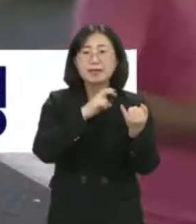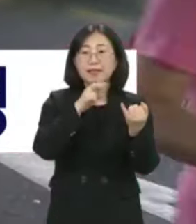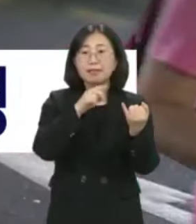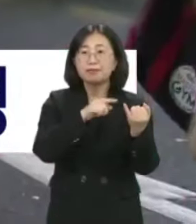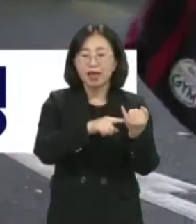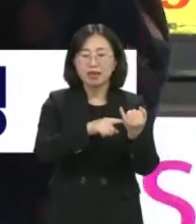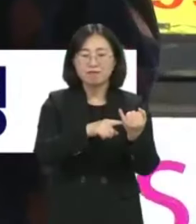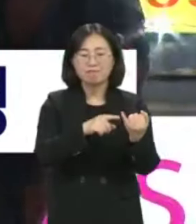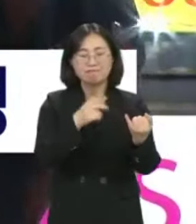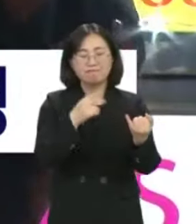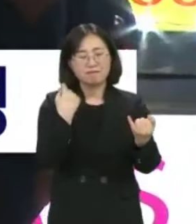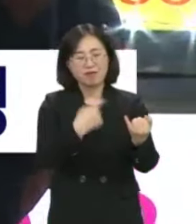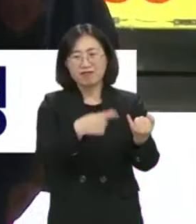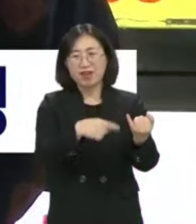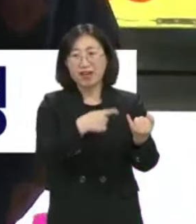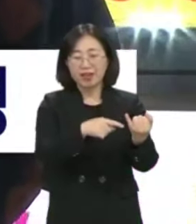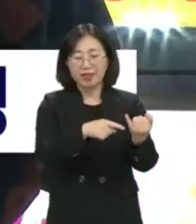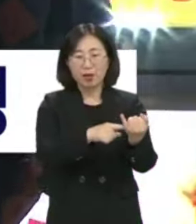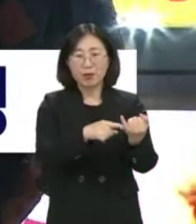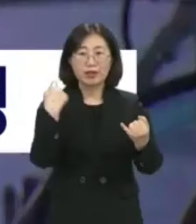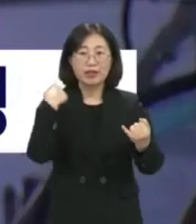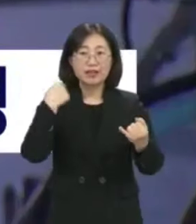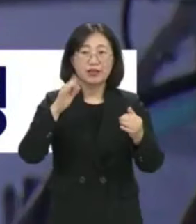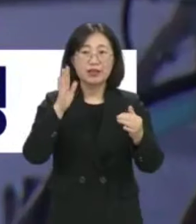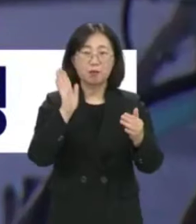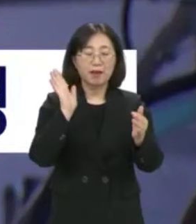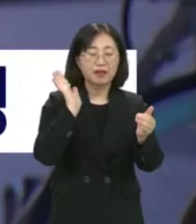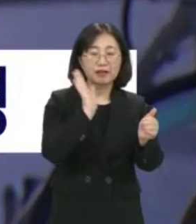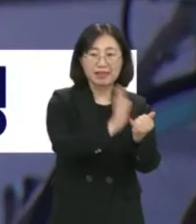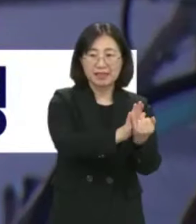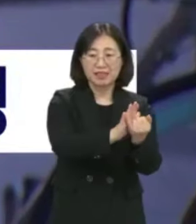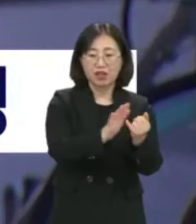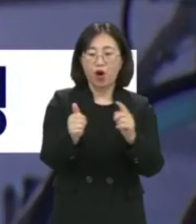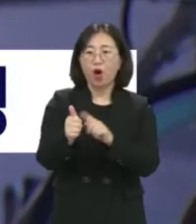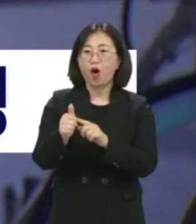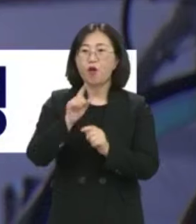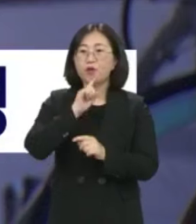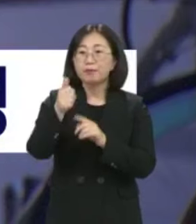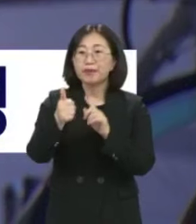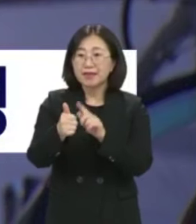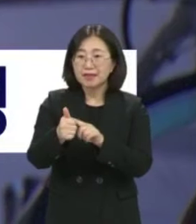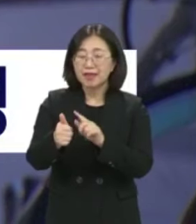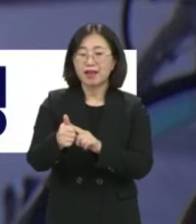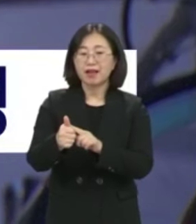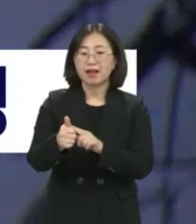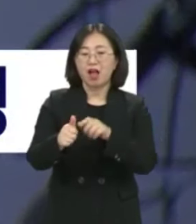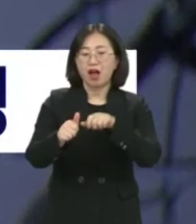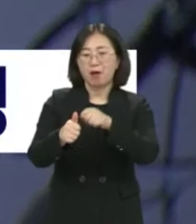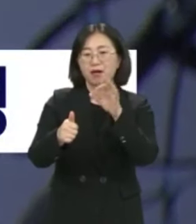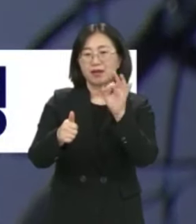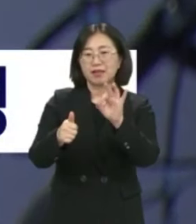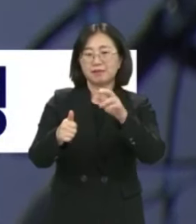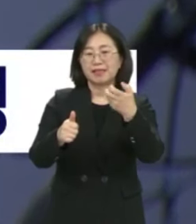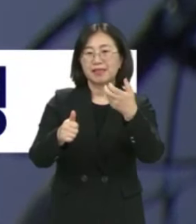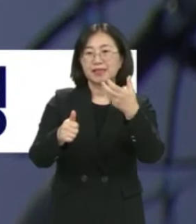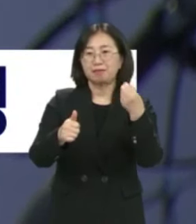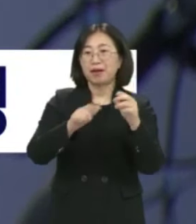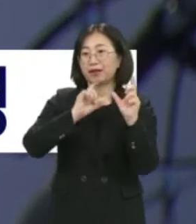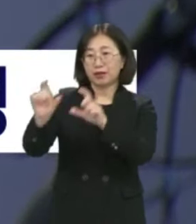여성을 훈계하다 여성의 등을 손바닥으로 친 혐의로 재판은 넘겨진 50대 씨에게 벌금 70만